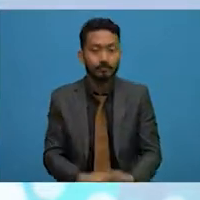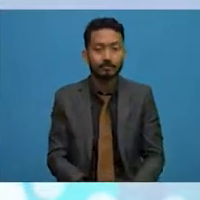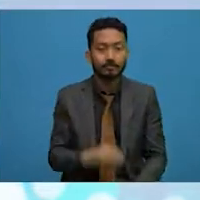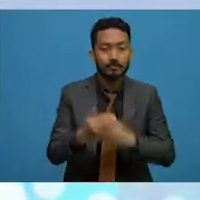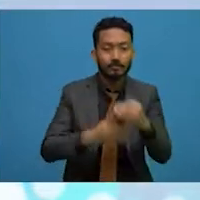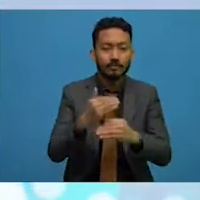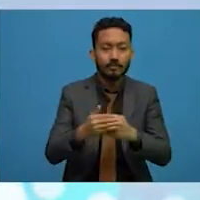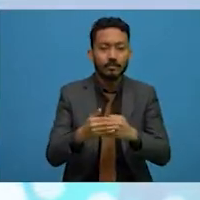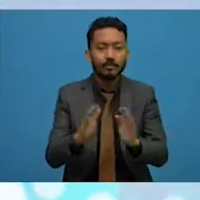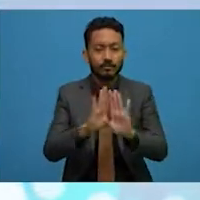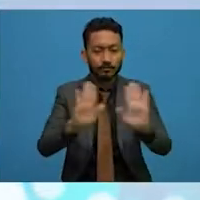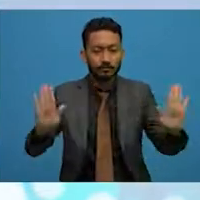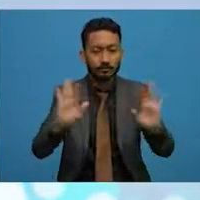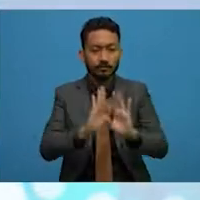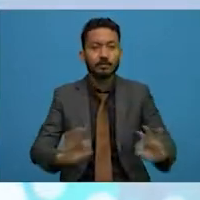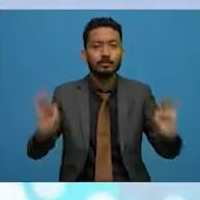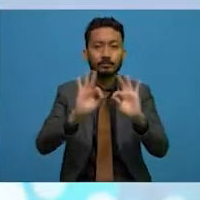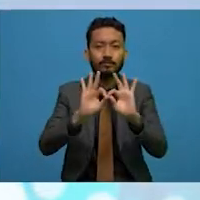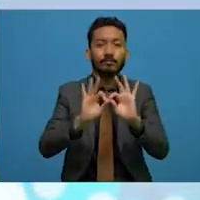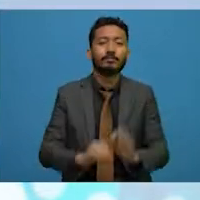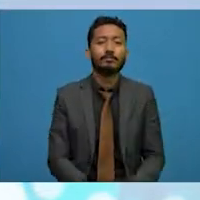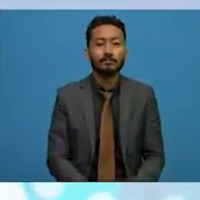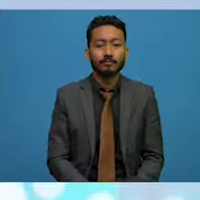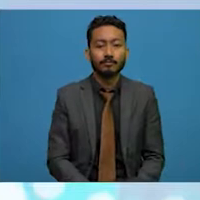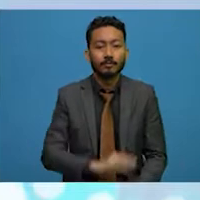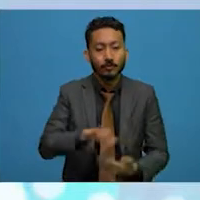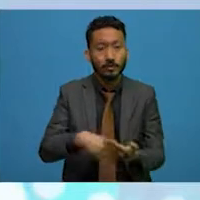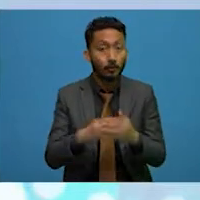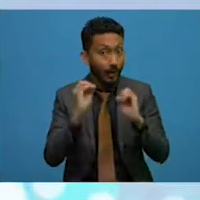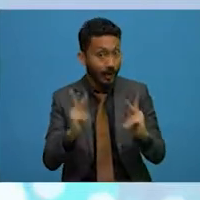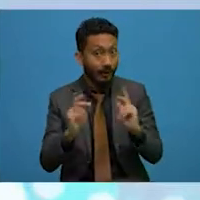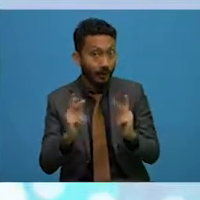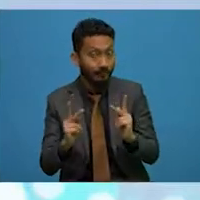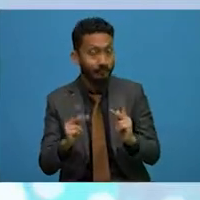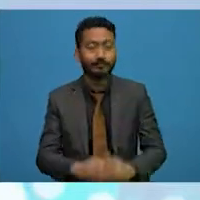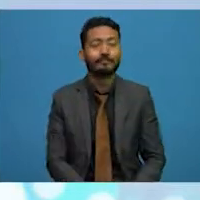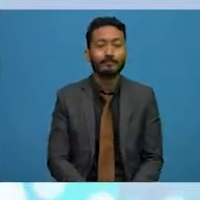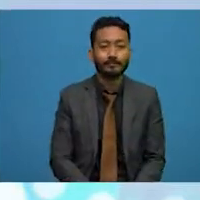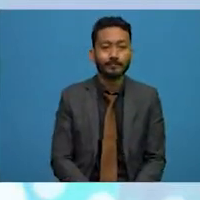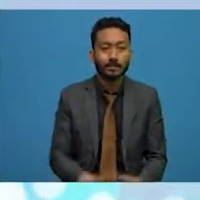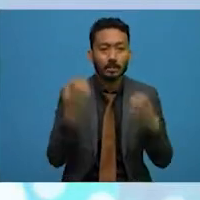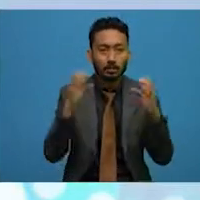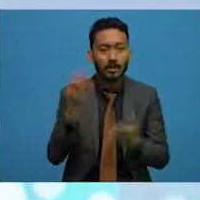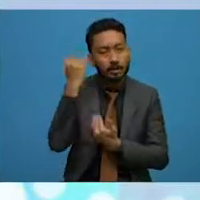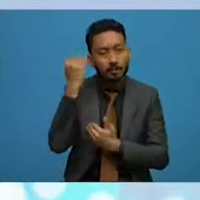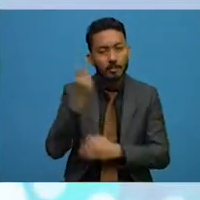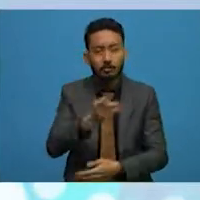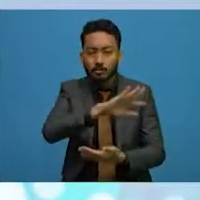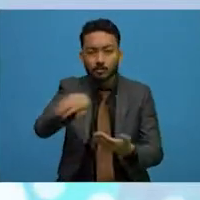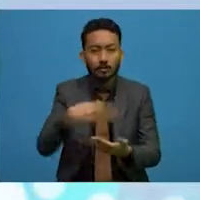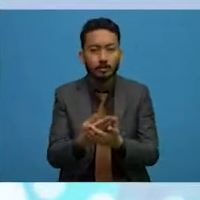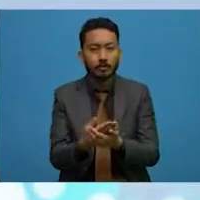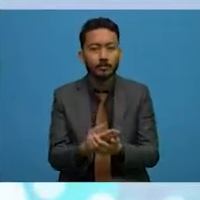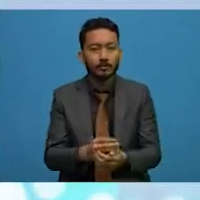iaitu pembinaan papan cerita. Bagaimana pelajar-pelajar semua? Cikgu harap semuanya makin